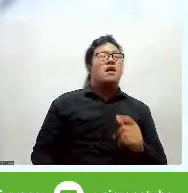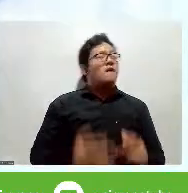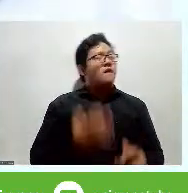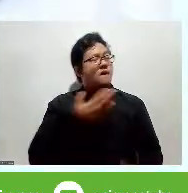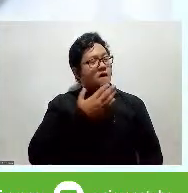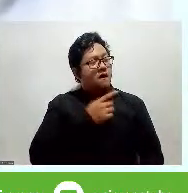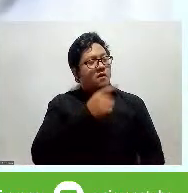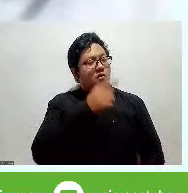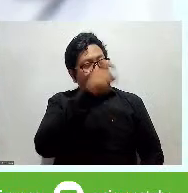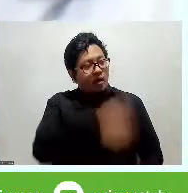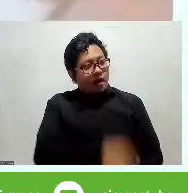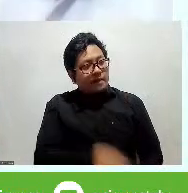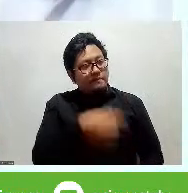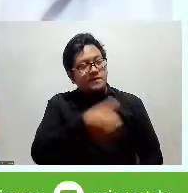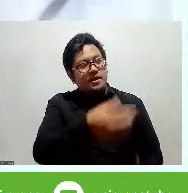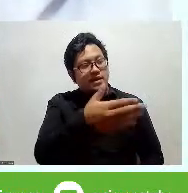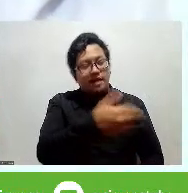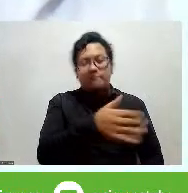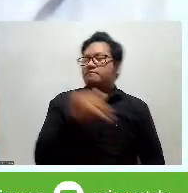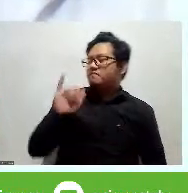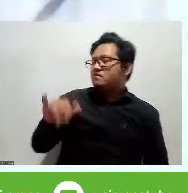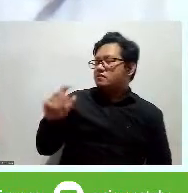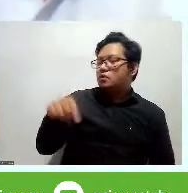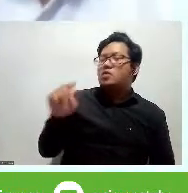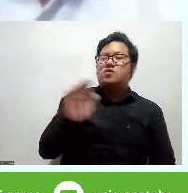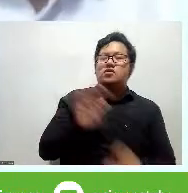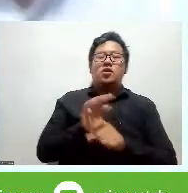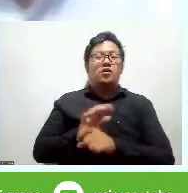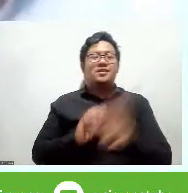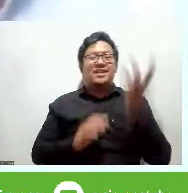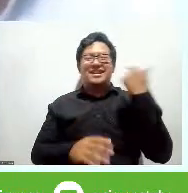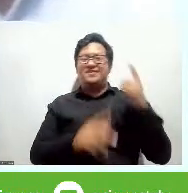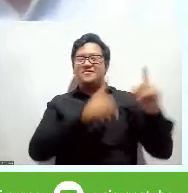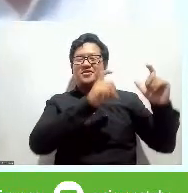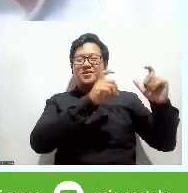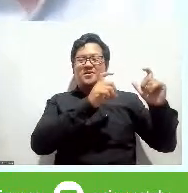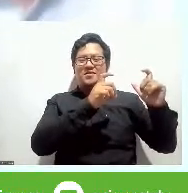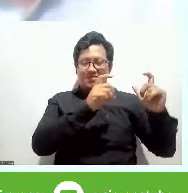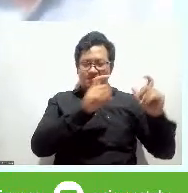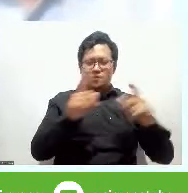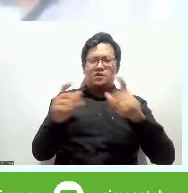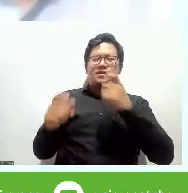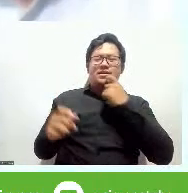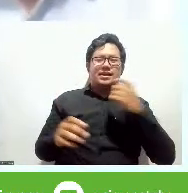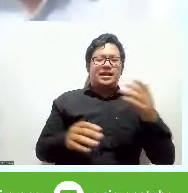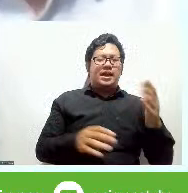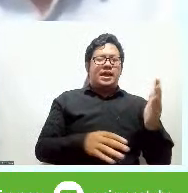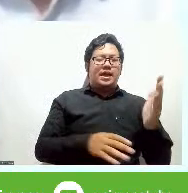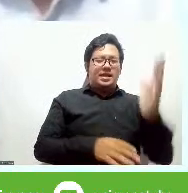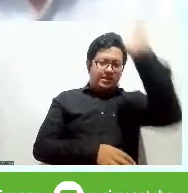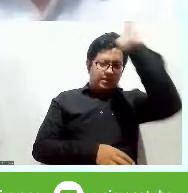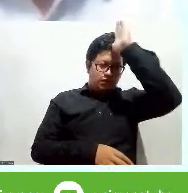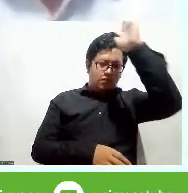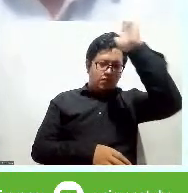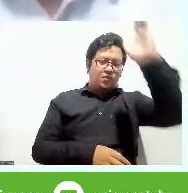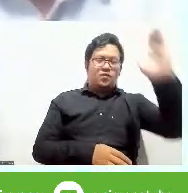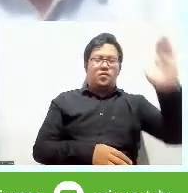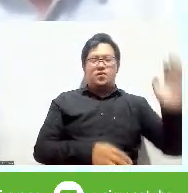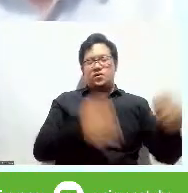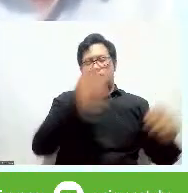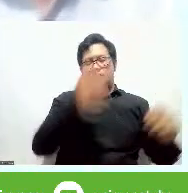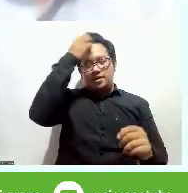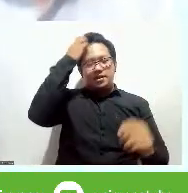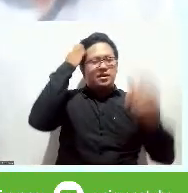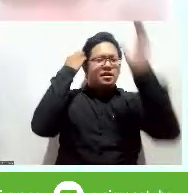ya bayangkan tadi ada ada foto mengenai hiu yang diambil setripnya Jadi yang namanya Sakti